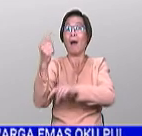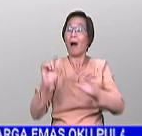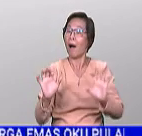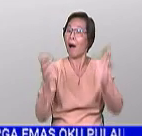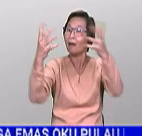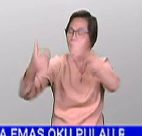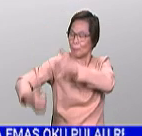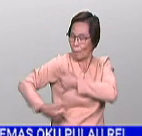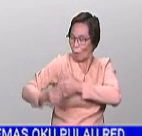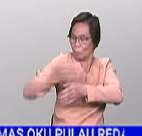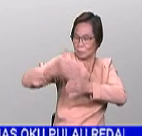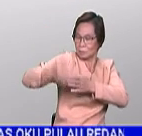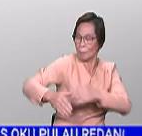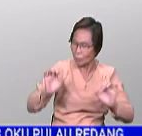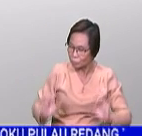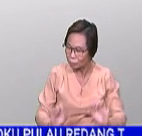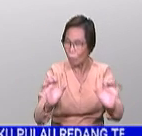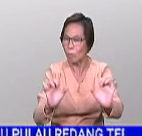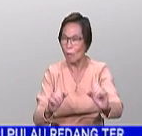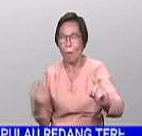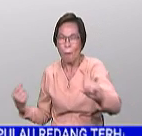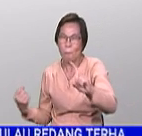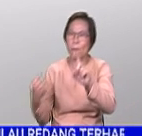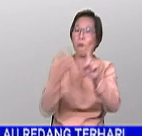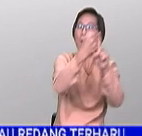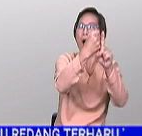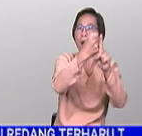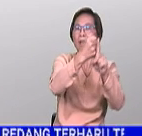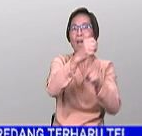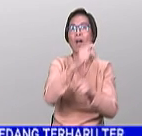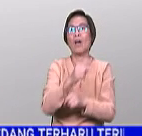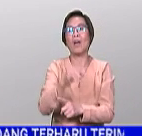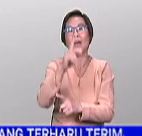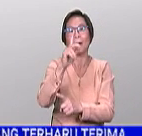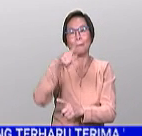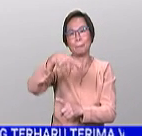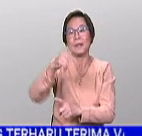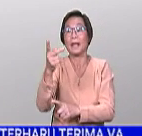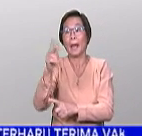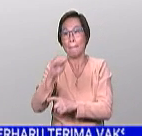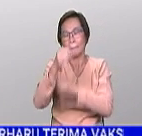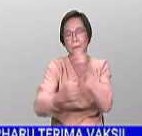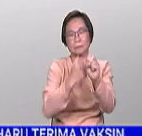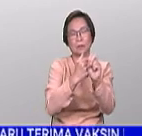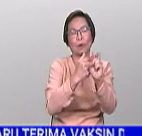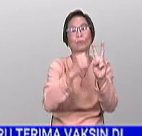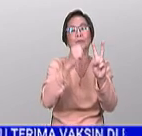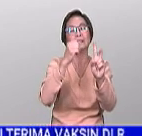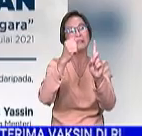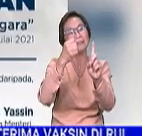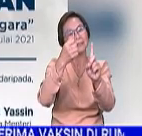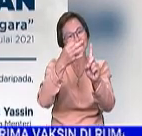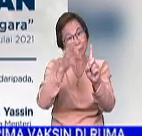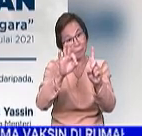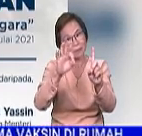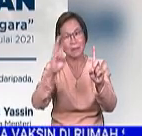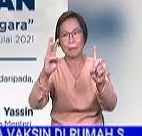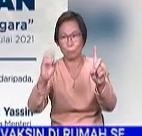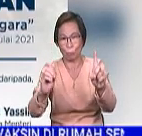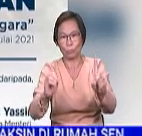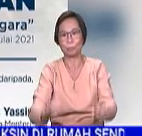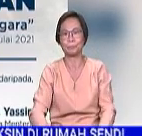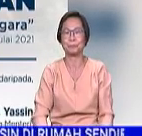sepenuh tamatnya darurat menentang komunis pada 1962 hai